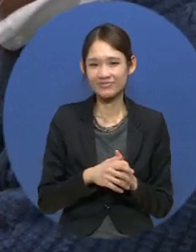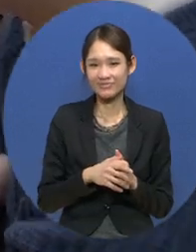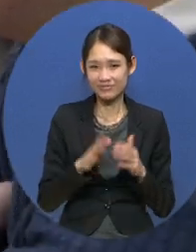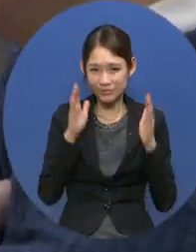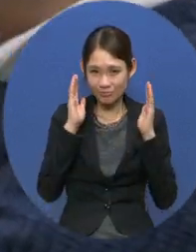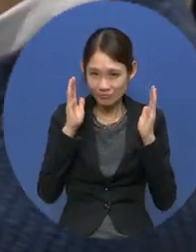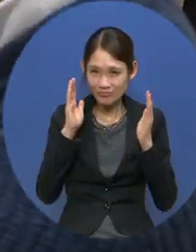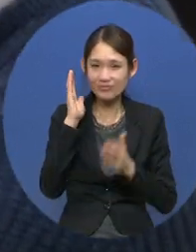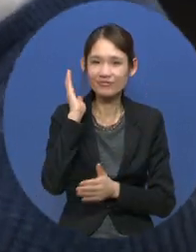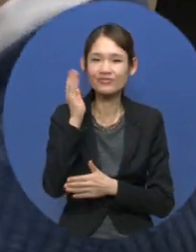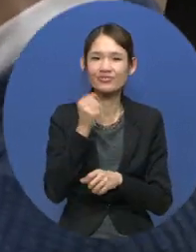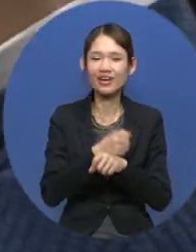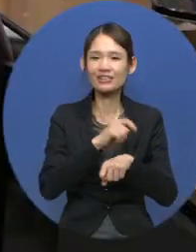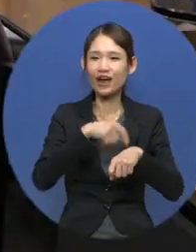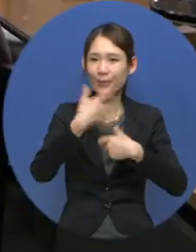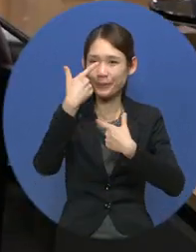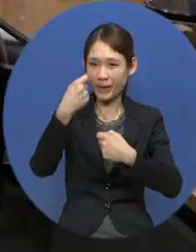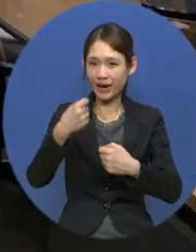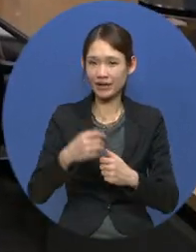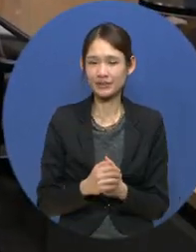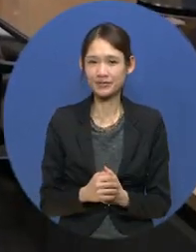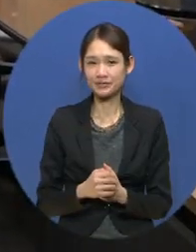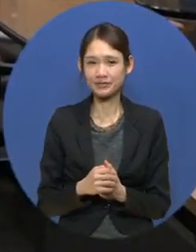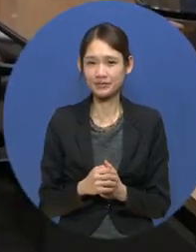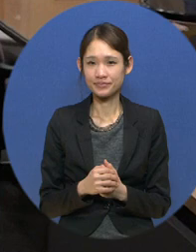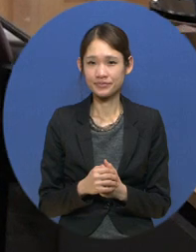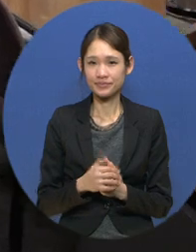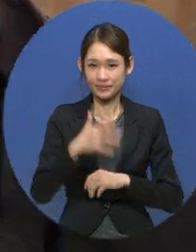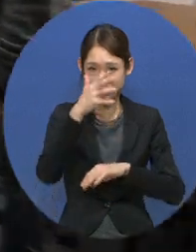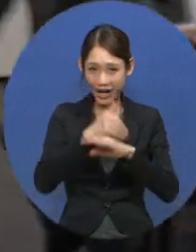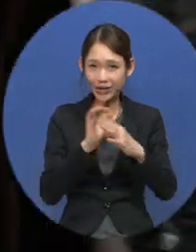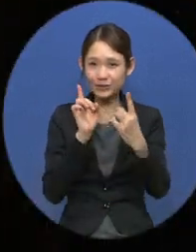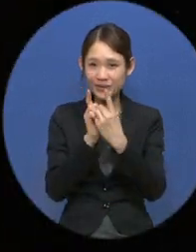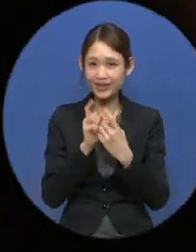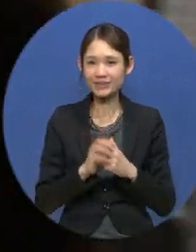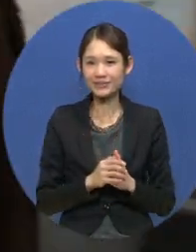수업하자 이제. 그래. 시간 됐다. 이따, 이따 왜. 네.